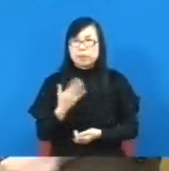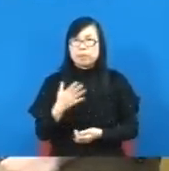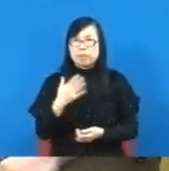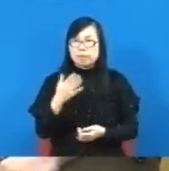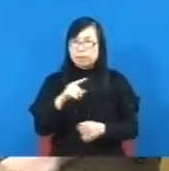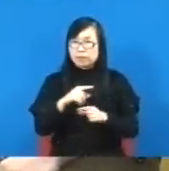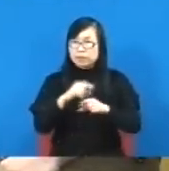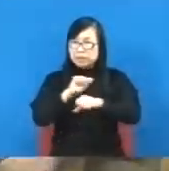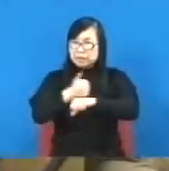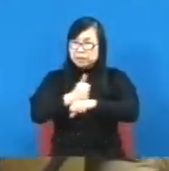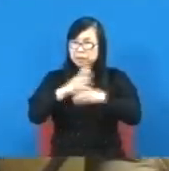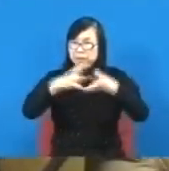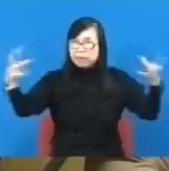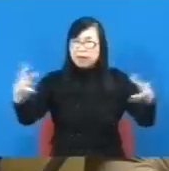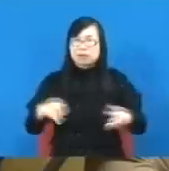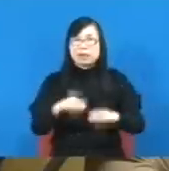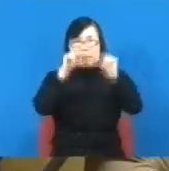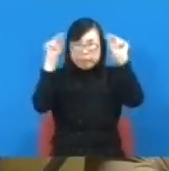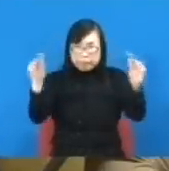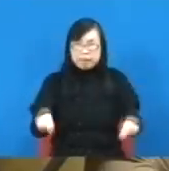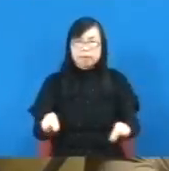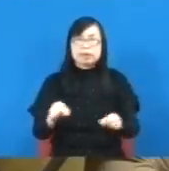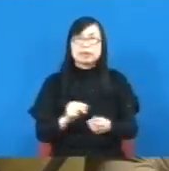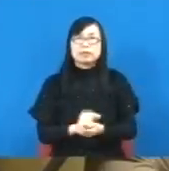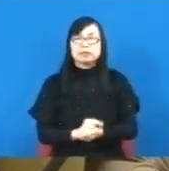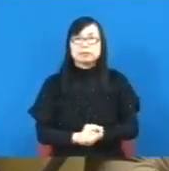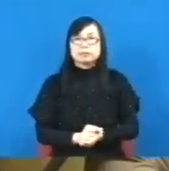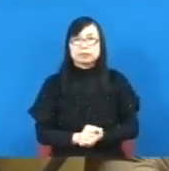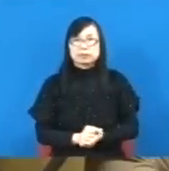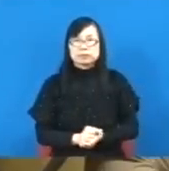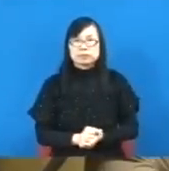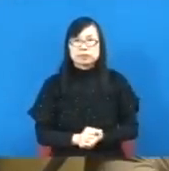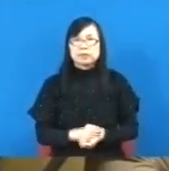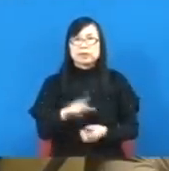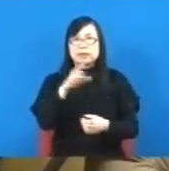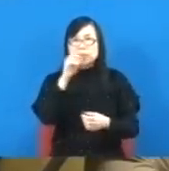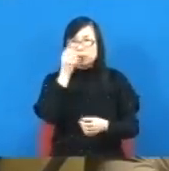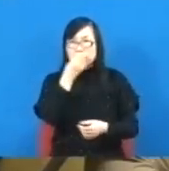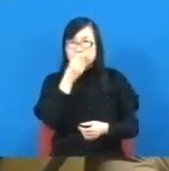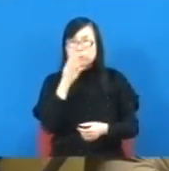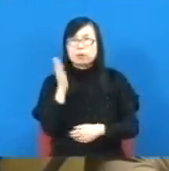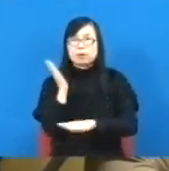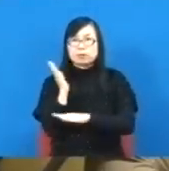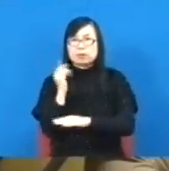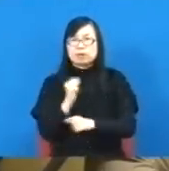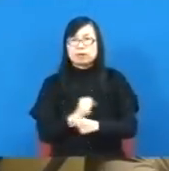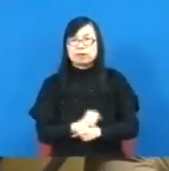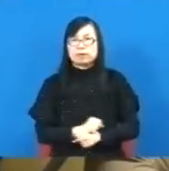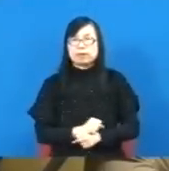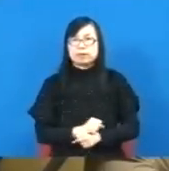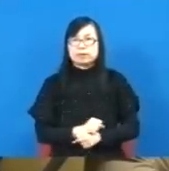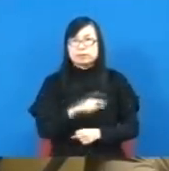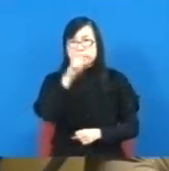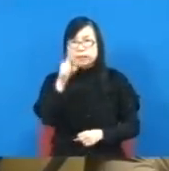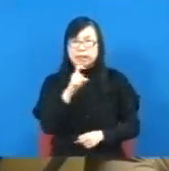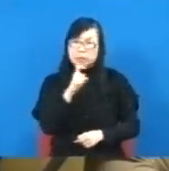到啦，其實。其實港台嘅問題就係、是、嗱，大家點解有港台呢、這個呢件呢個物體咧？係